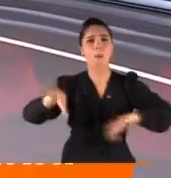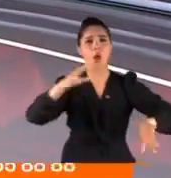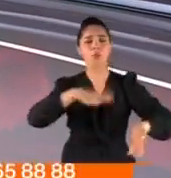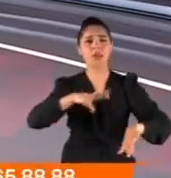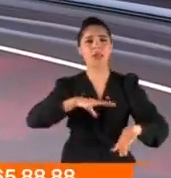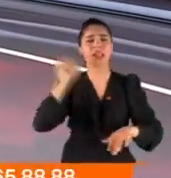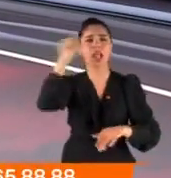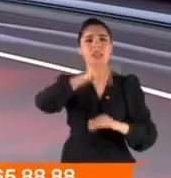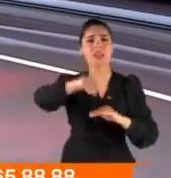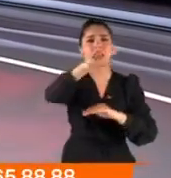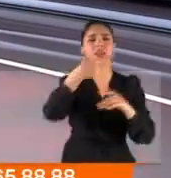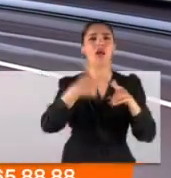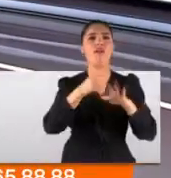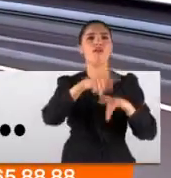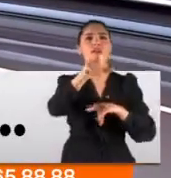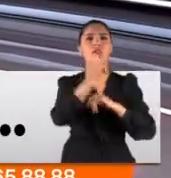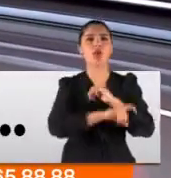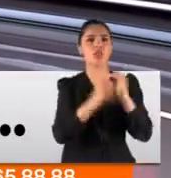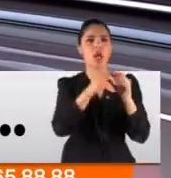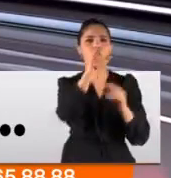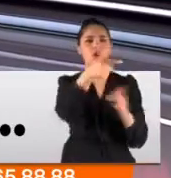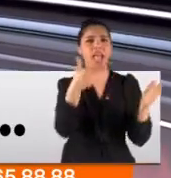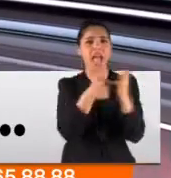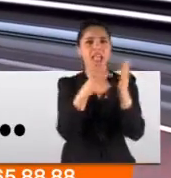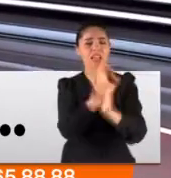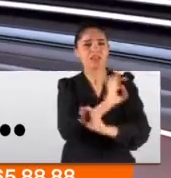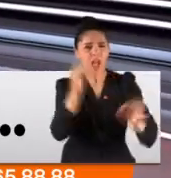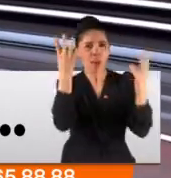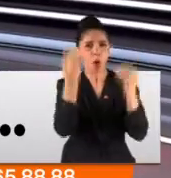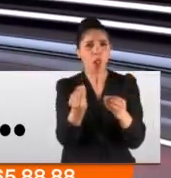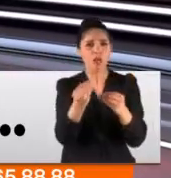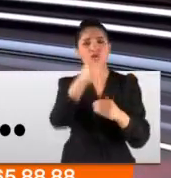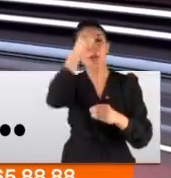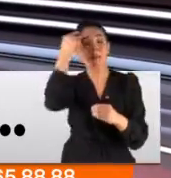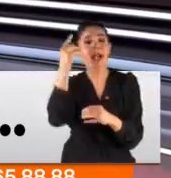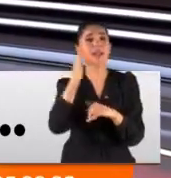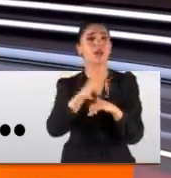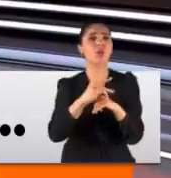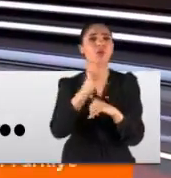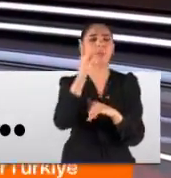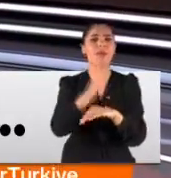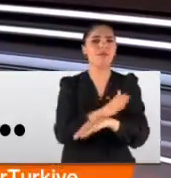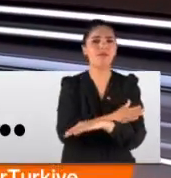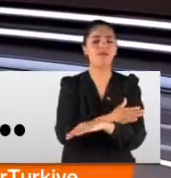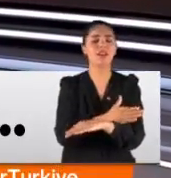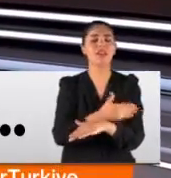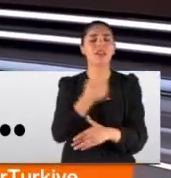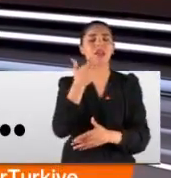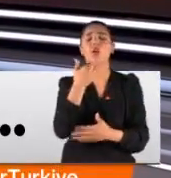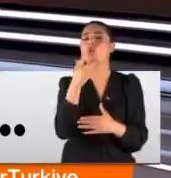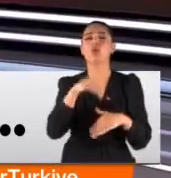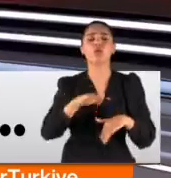isteyen hainler, Fethullahçı terör örgütü amacına ulaşmış olacaktı ve belki de bir ülkeden, bir